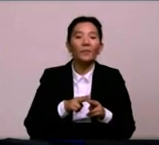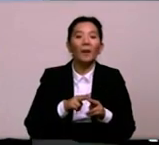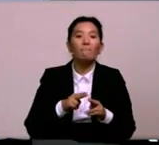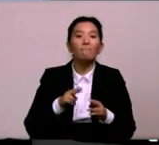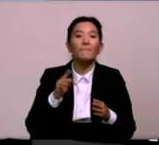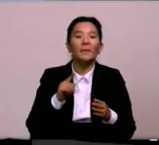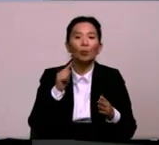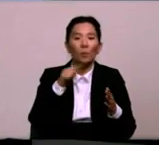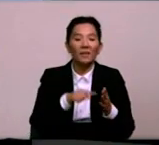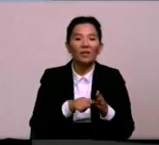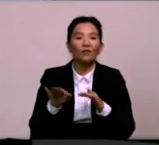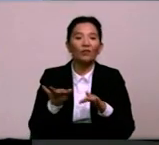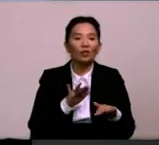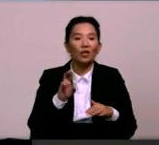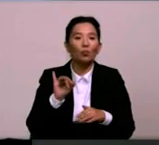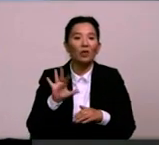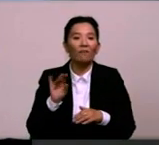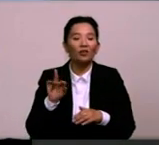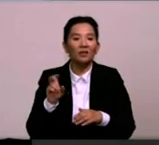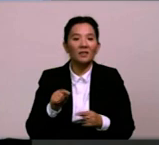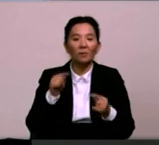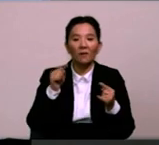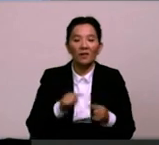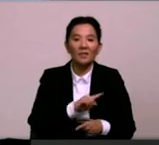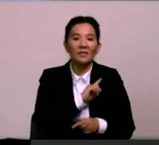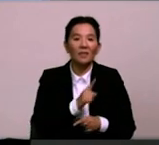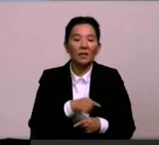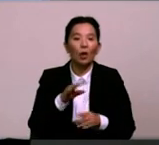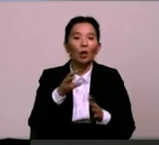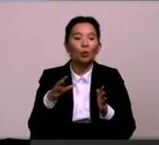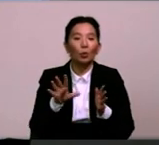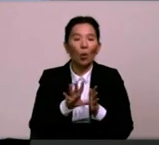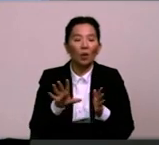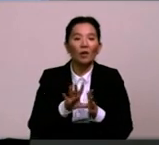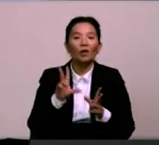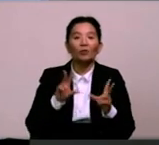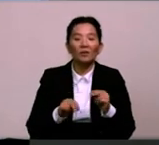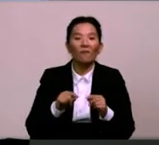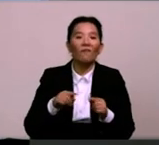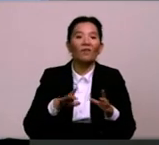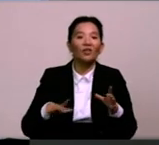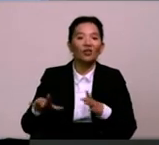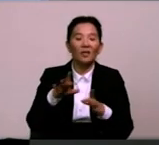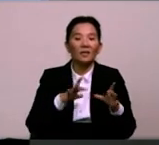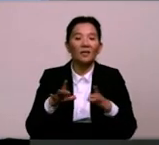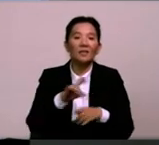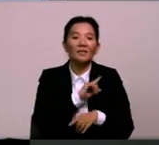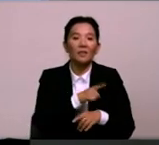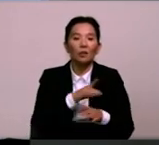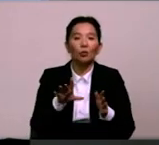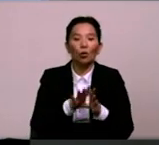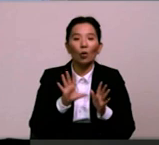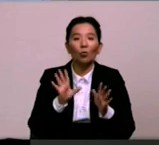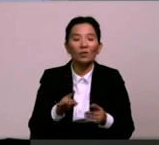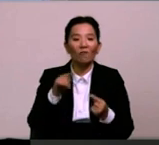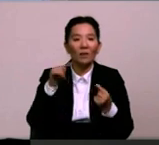поступательное движение буравчика совпадает с направлением силы тока, тогда вращательное движение буравчика совпадает